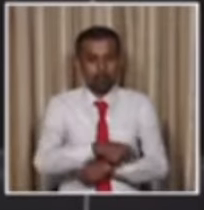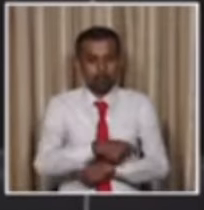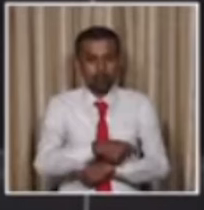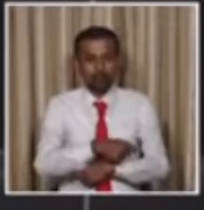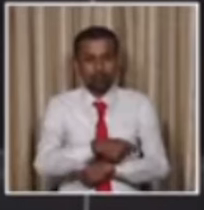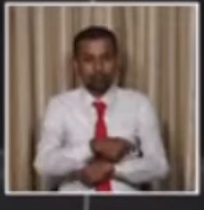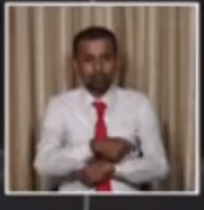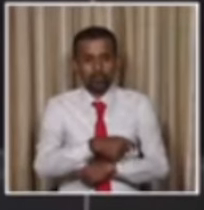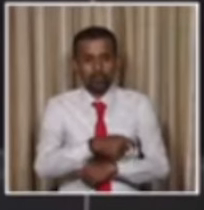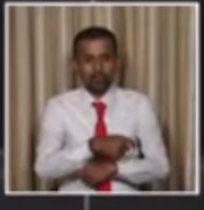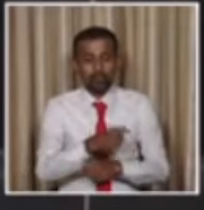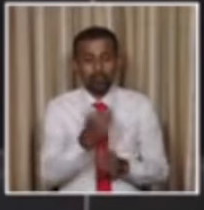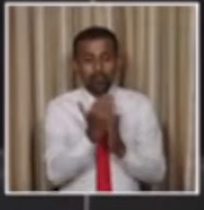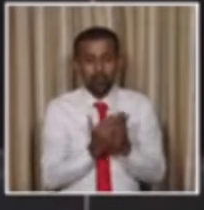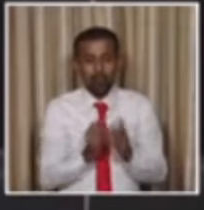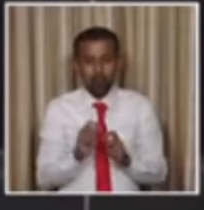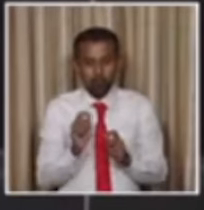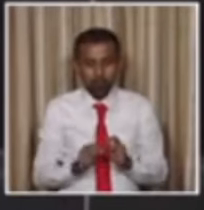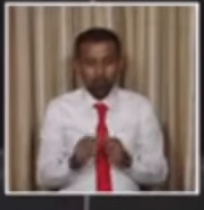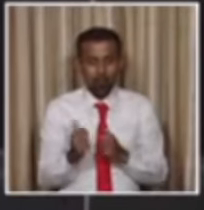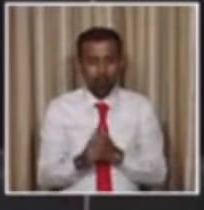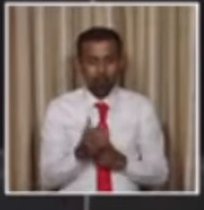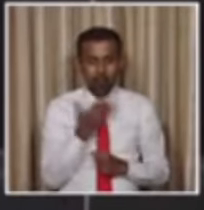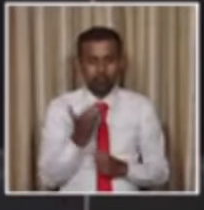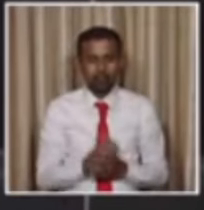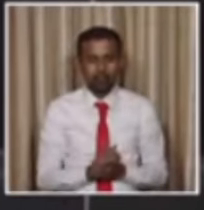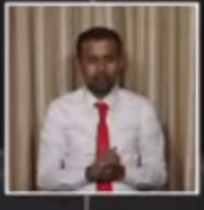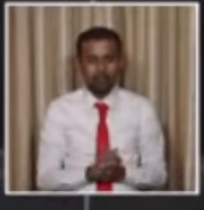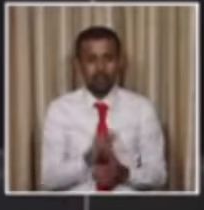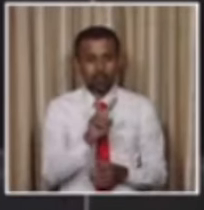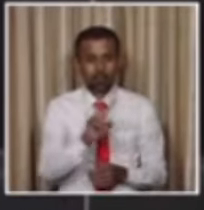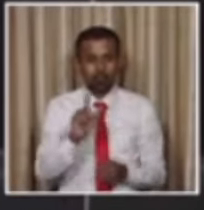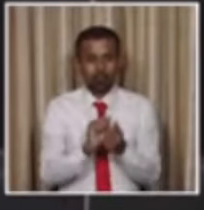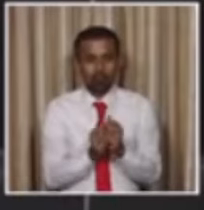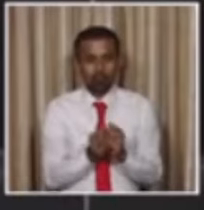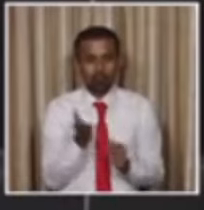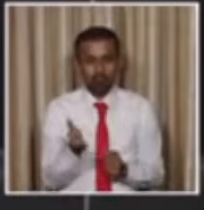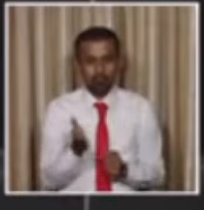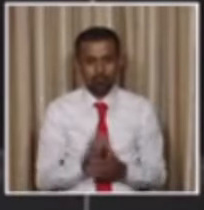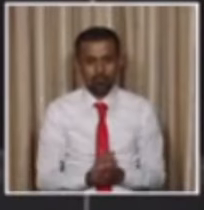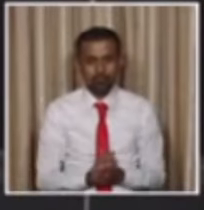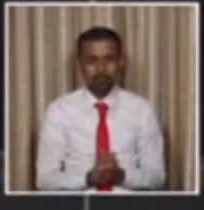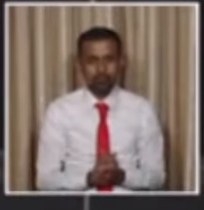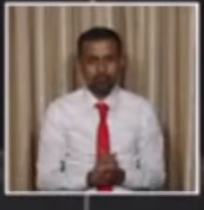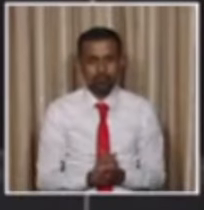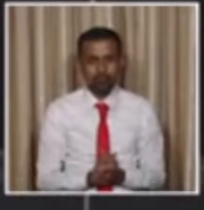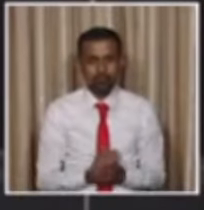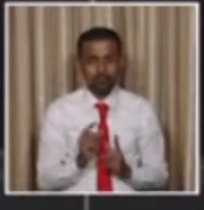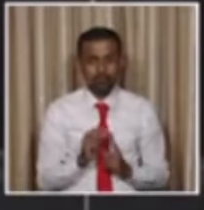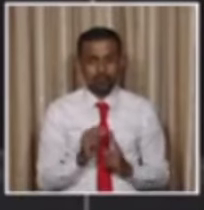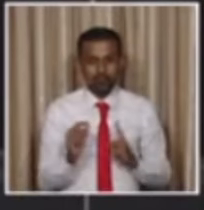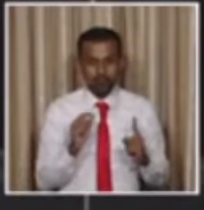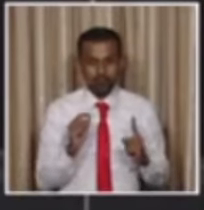එම ව්‍යවස්ථාදායක සභාව විසින් කෙටුම්පත් කර හැකිය කියලා. එයයි 21 වෙනි සංශෝධනයේ තියෙන්නේ. ඒ නිසා